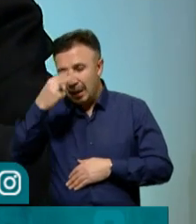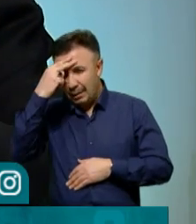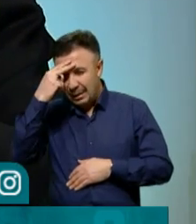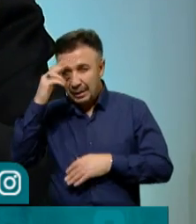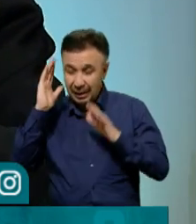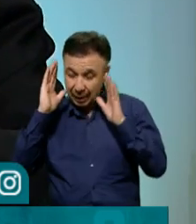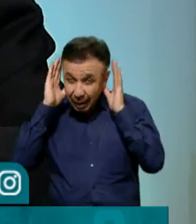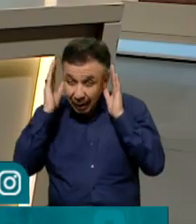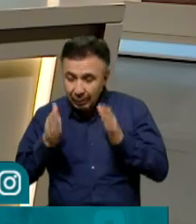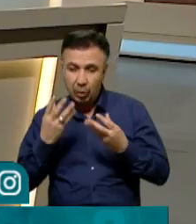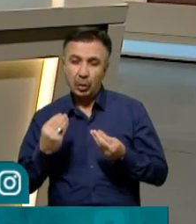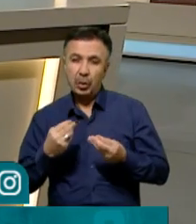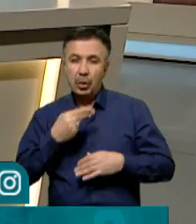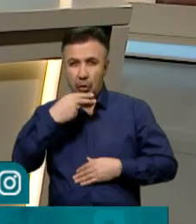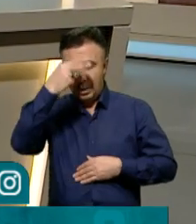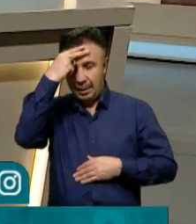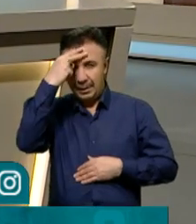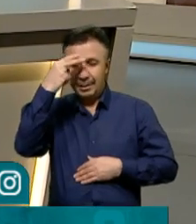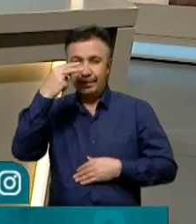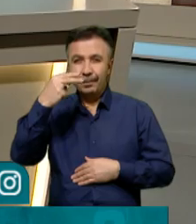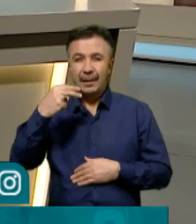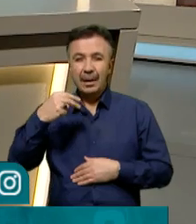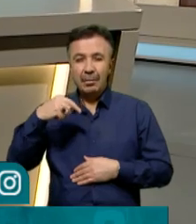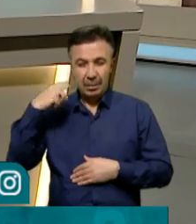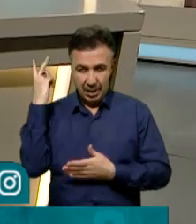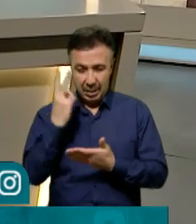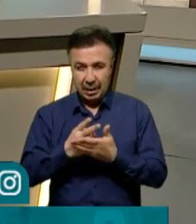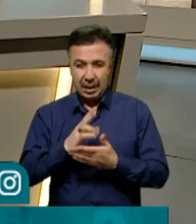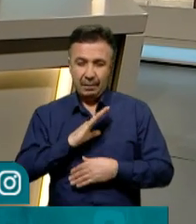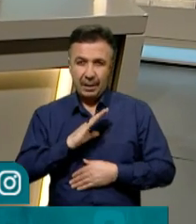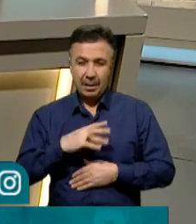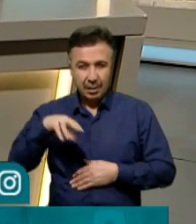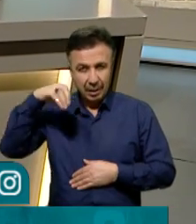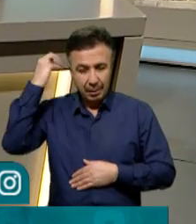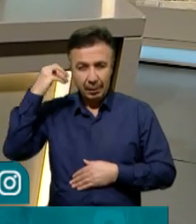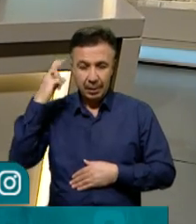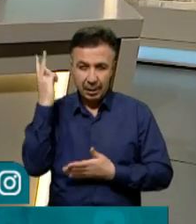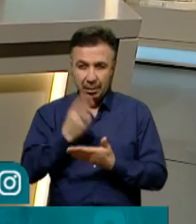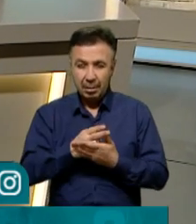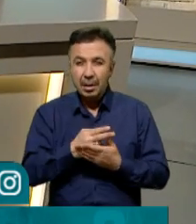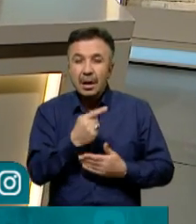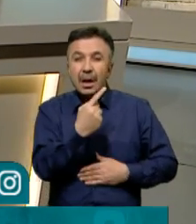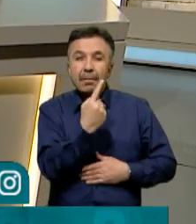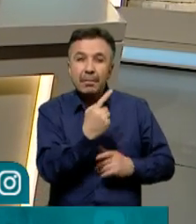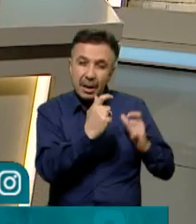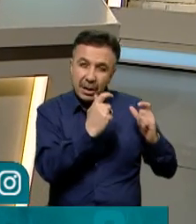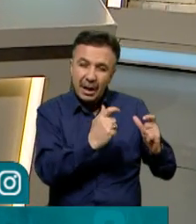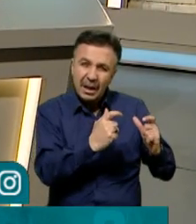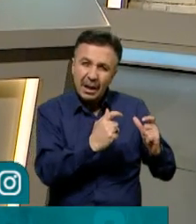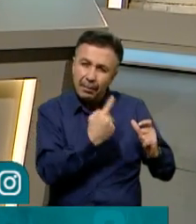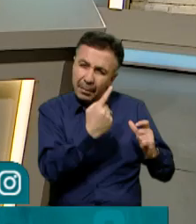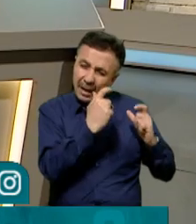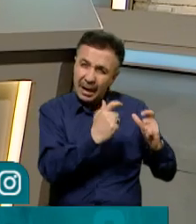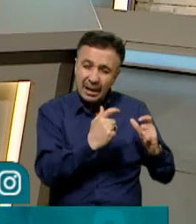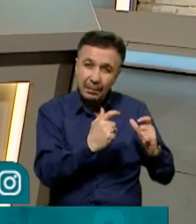cuma namazı bir içtihadi olay var. O da şu. Cuma namazı bir şehirde bir yerde mi kılınmalı?